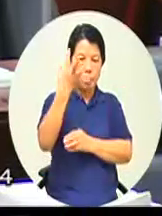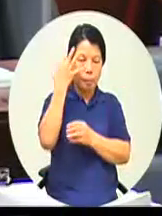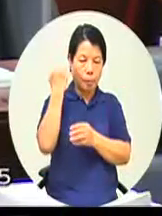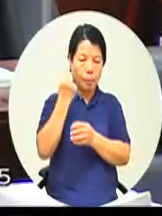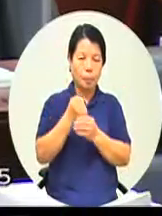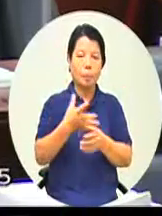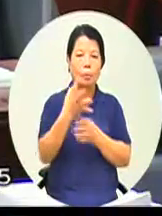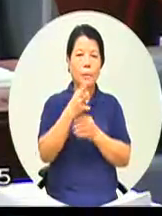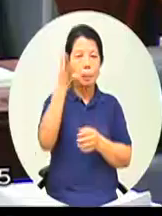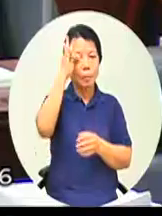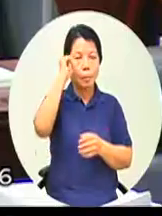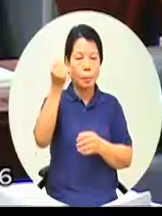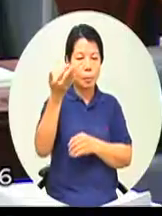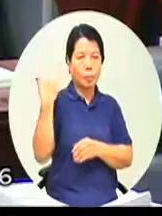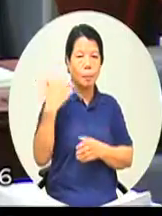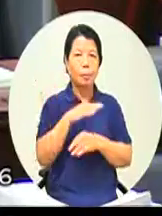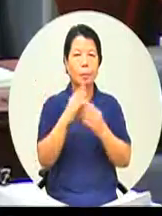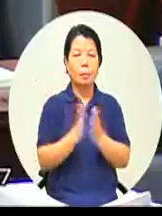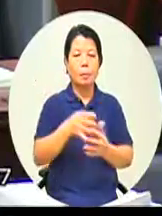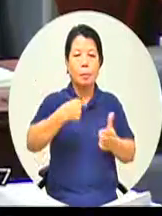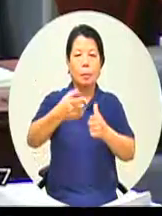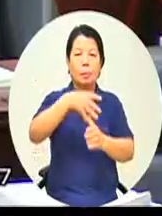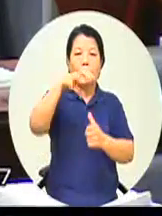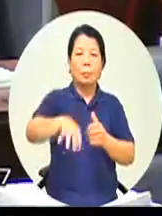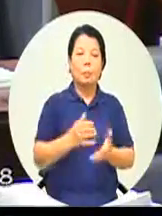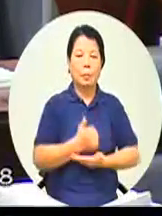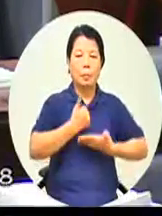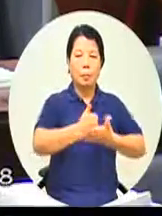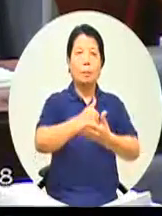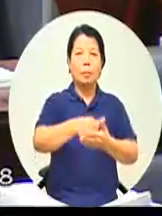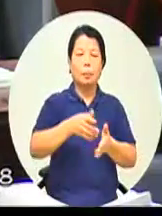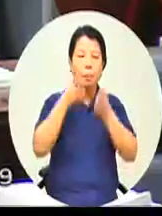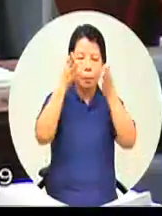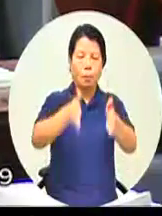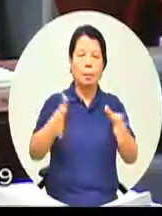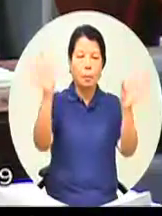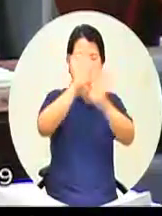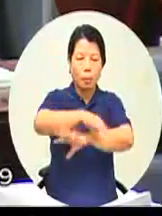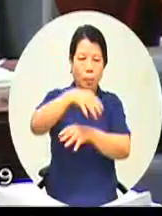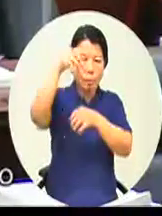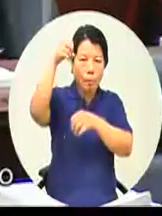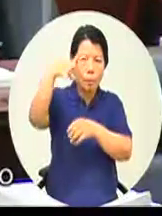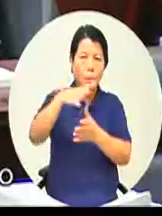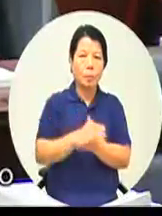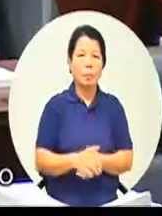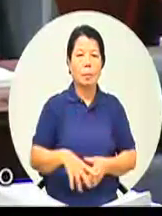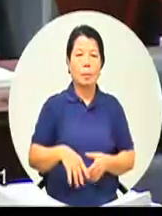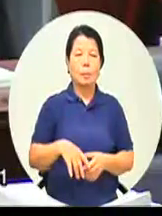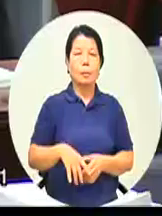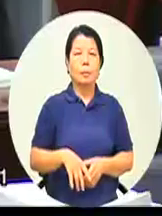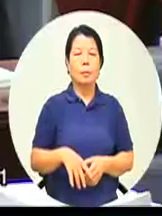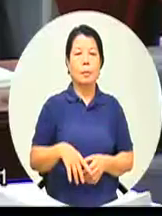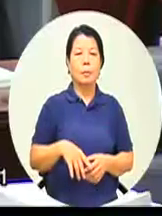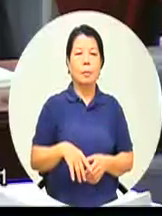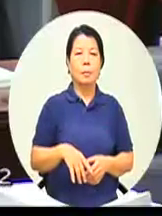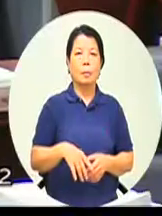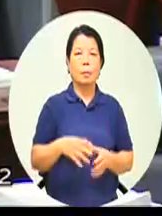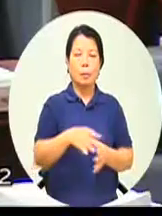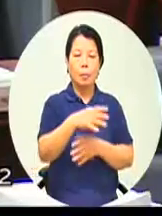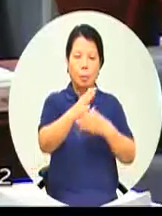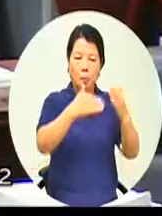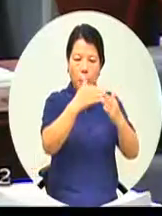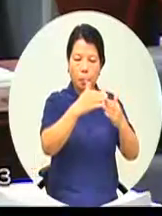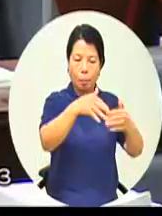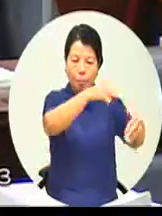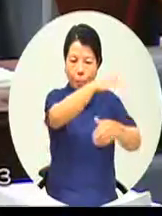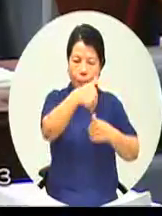啊、教育局哈、哦、也有邀请本席来针对夜间照明的，大家邀请学校来共同探讨。